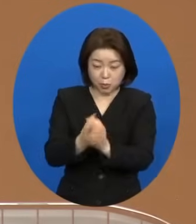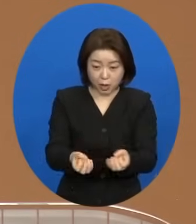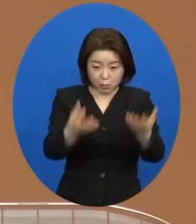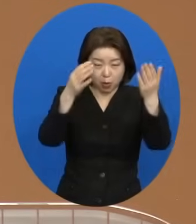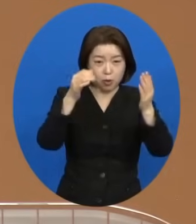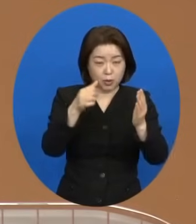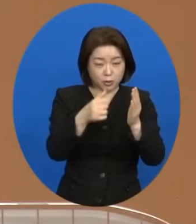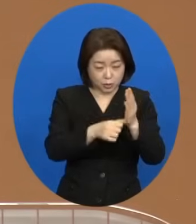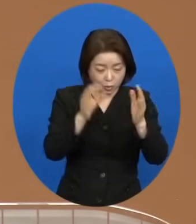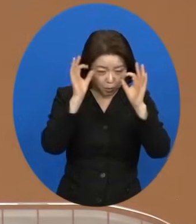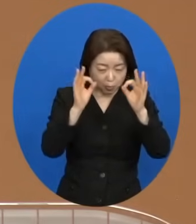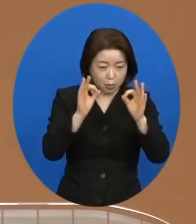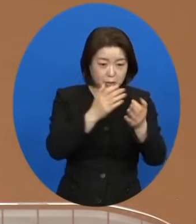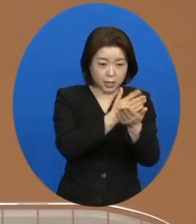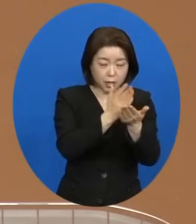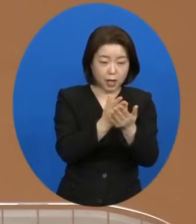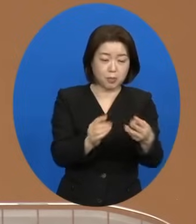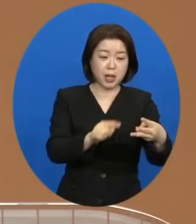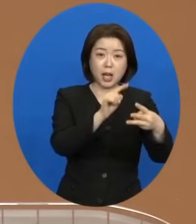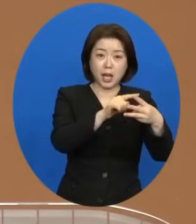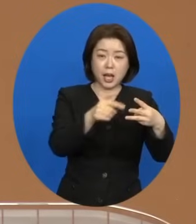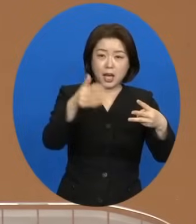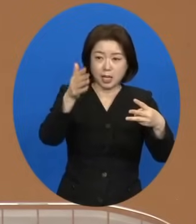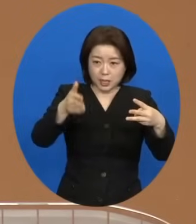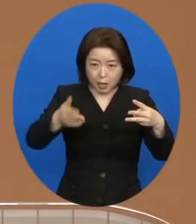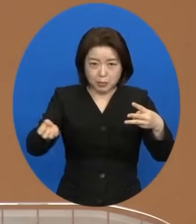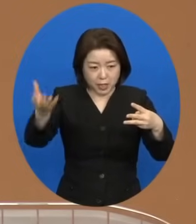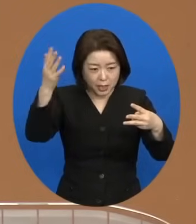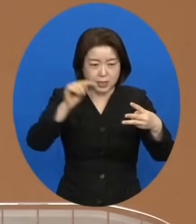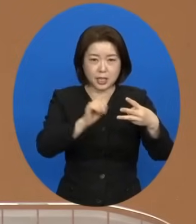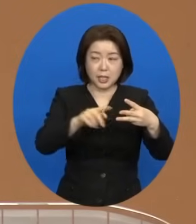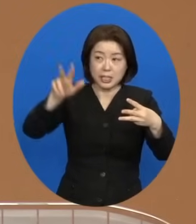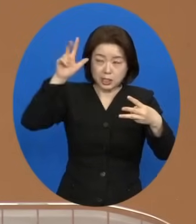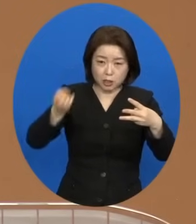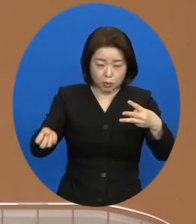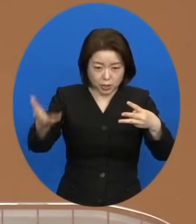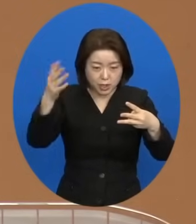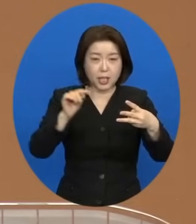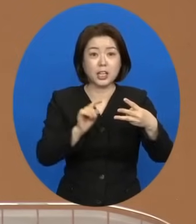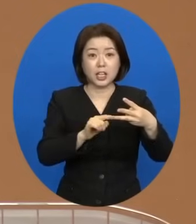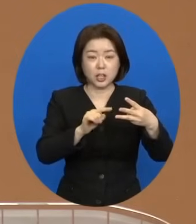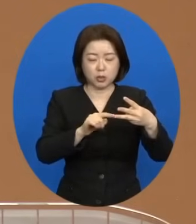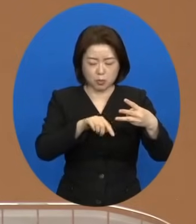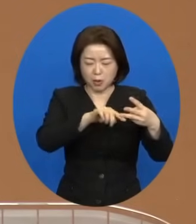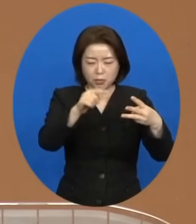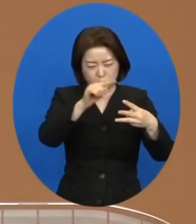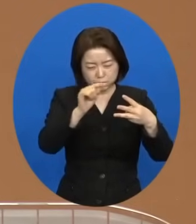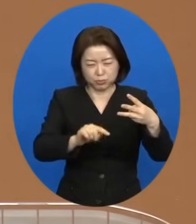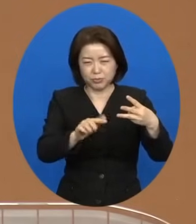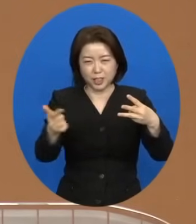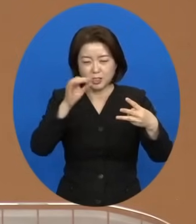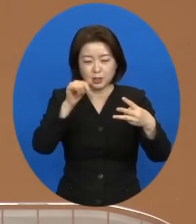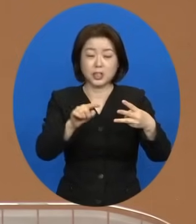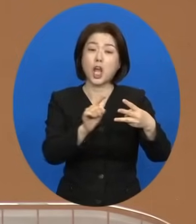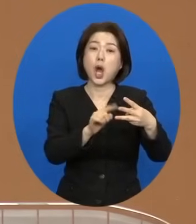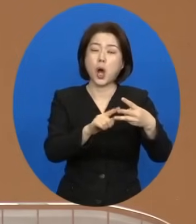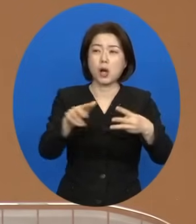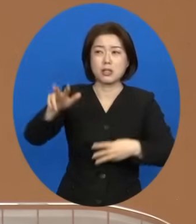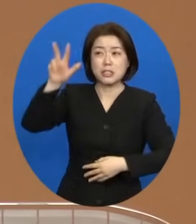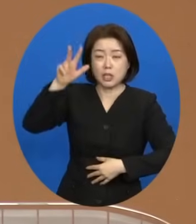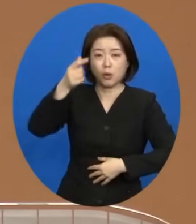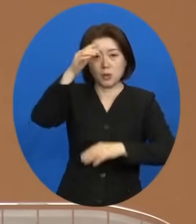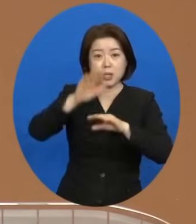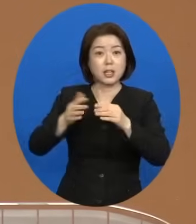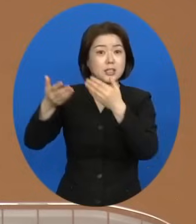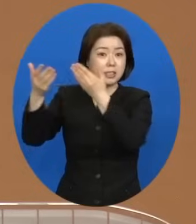보면 감사제 서원제 자원제 있거든요 여기에 바로이 서원제 있습니다 원제는 하나님께서 응답하신 것에